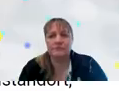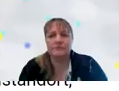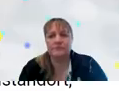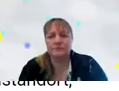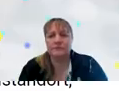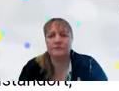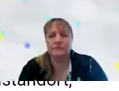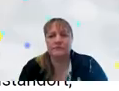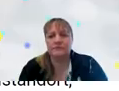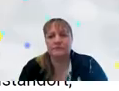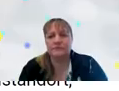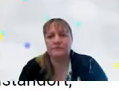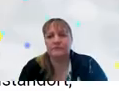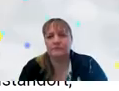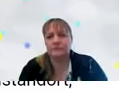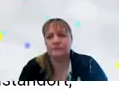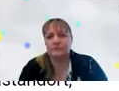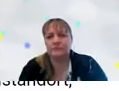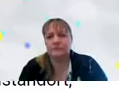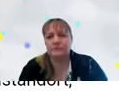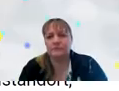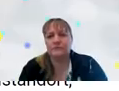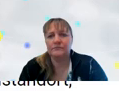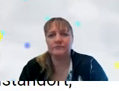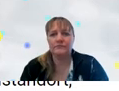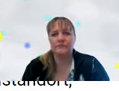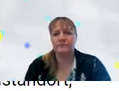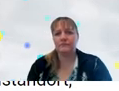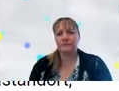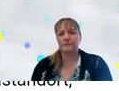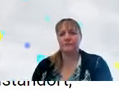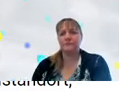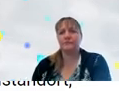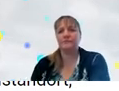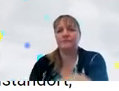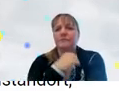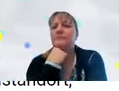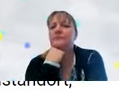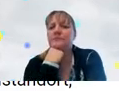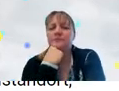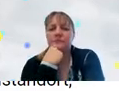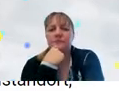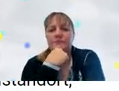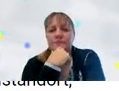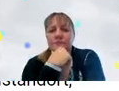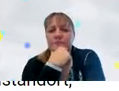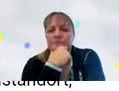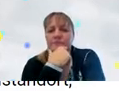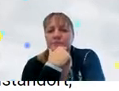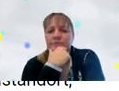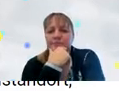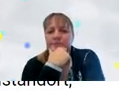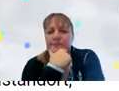medien mit den kindern im unterricht zusätzlich gibt es hier natürlich eine sehr enge begleitung für unserer